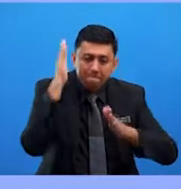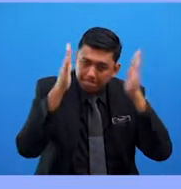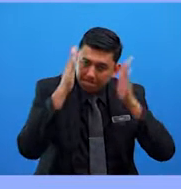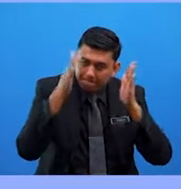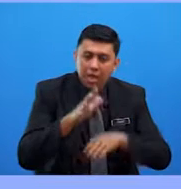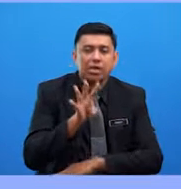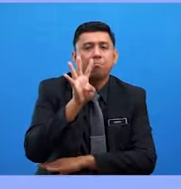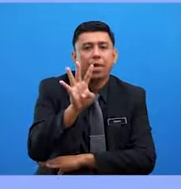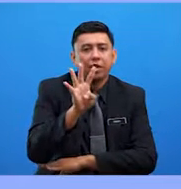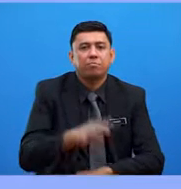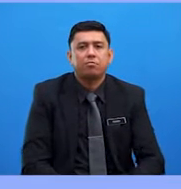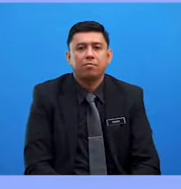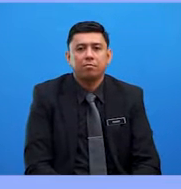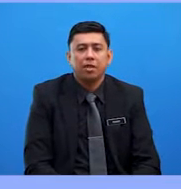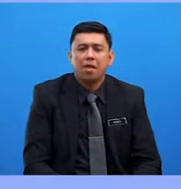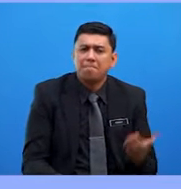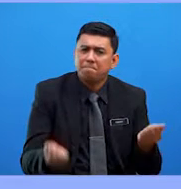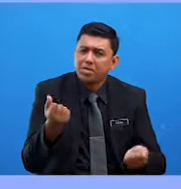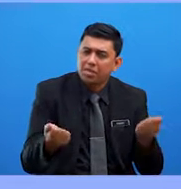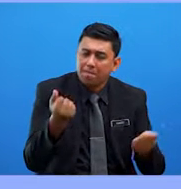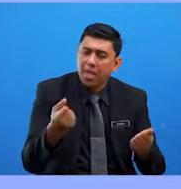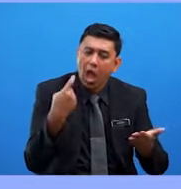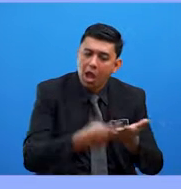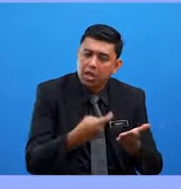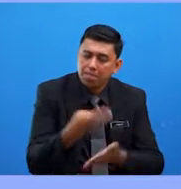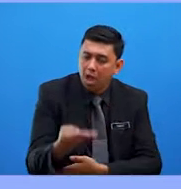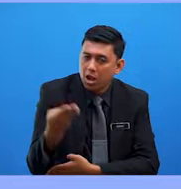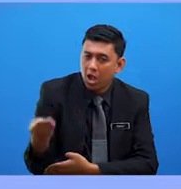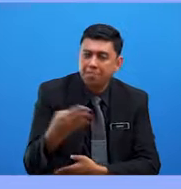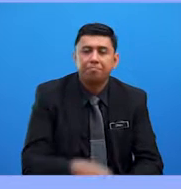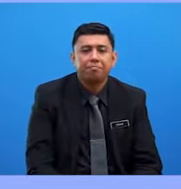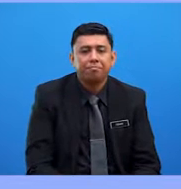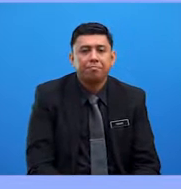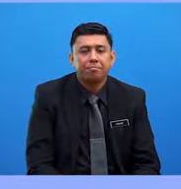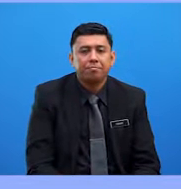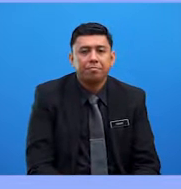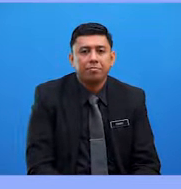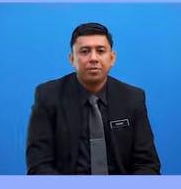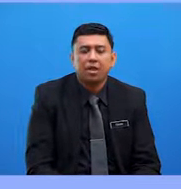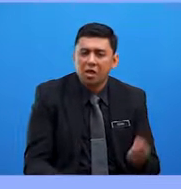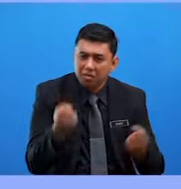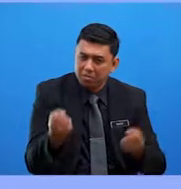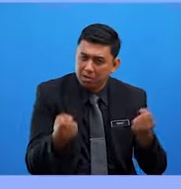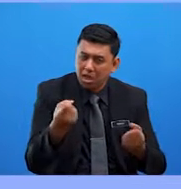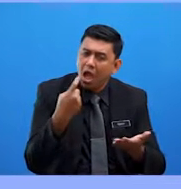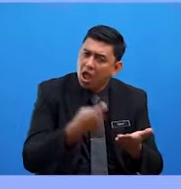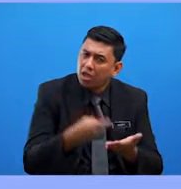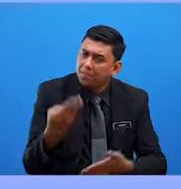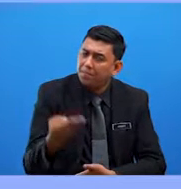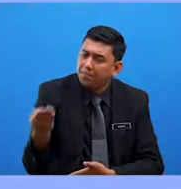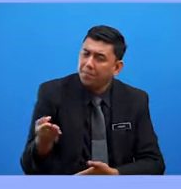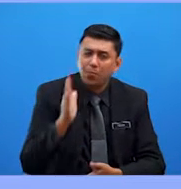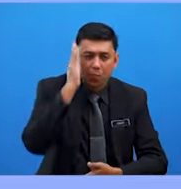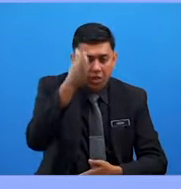Yang keempat, menstabilkan harga barang di mana kestabilan harga barang